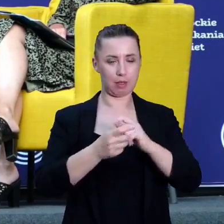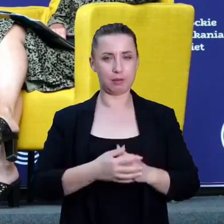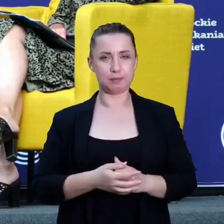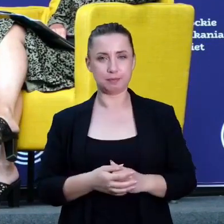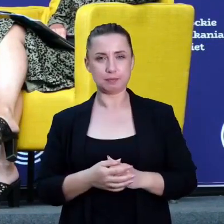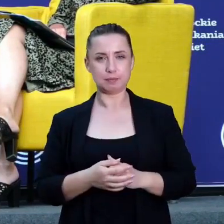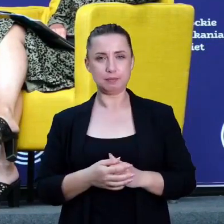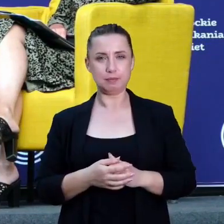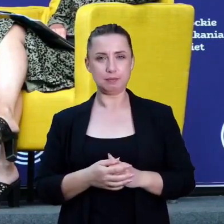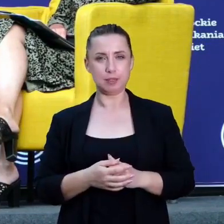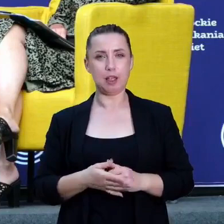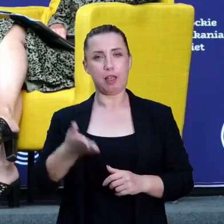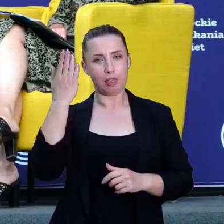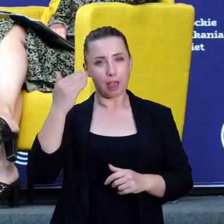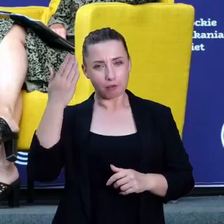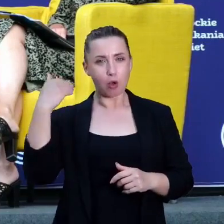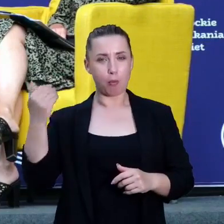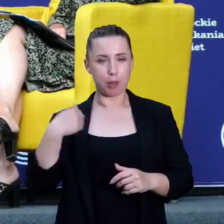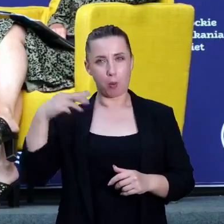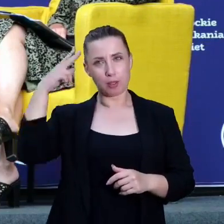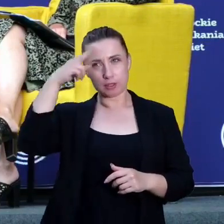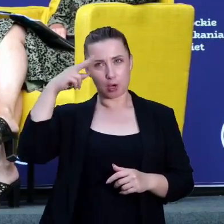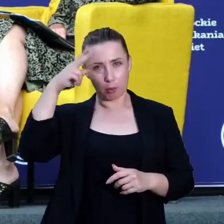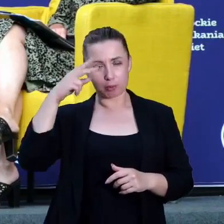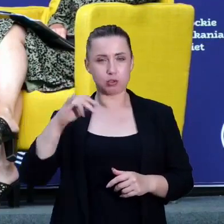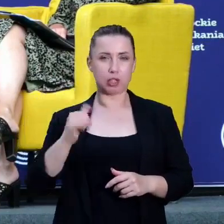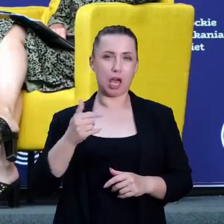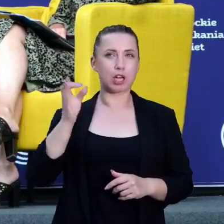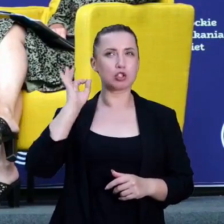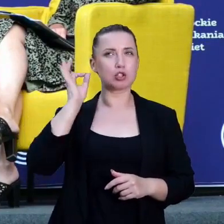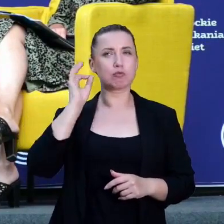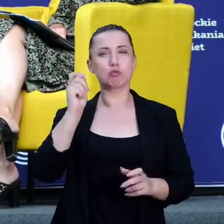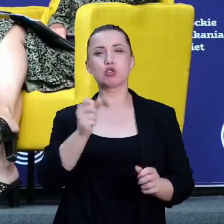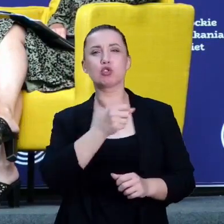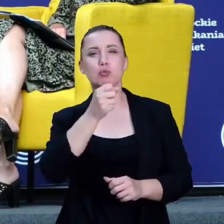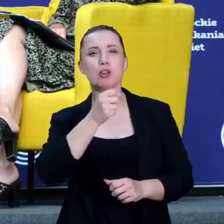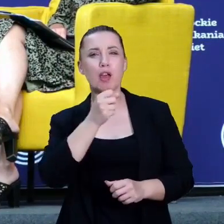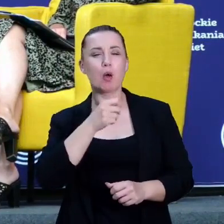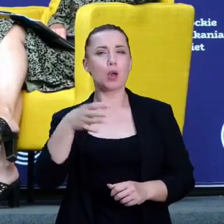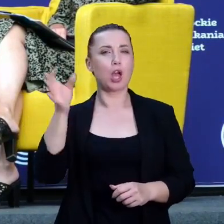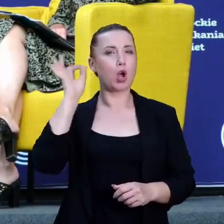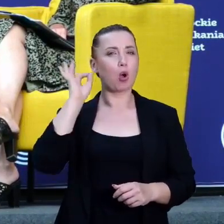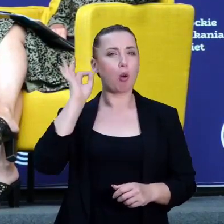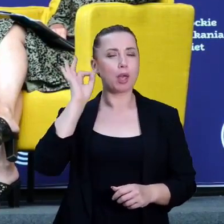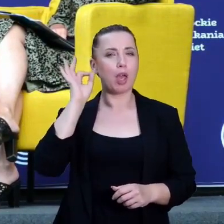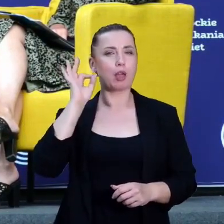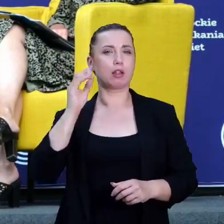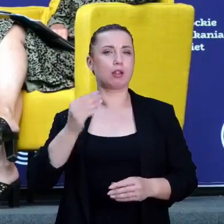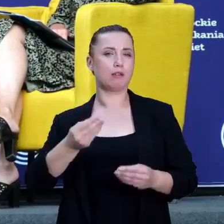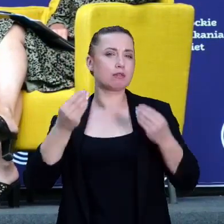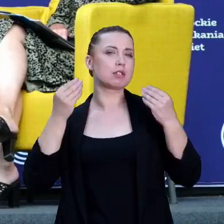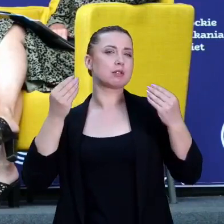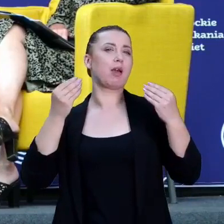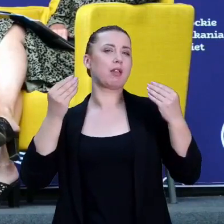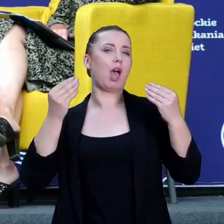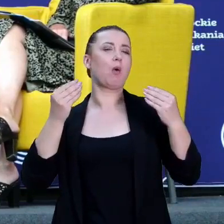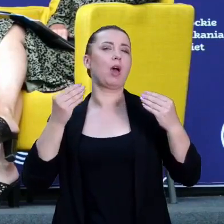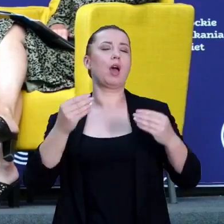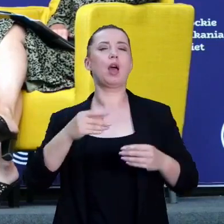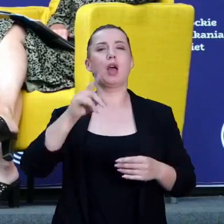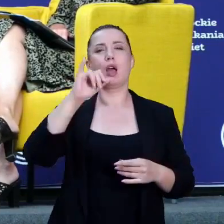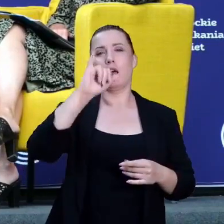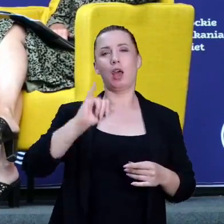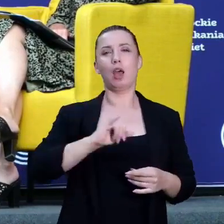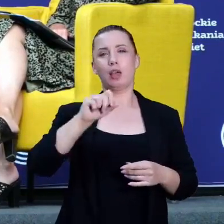prostu był taki stereotyp, że jak śpiewała właśnie Billie Holiday czy Shirley Horn, czyli te diwy wokalistyki jazzowej, czy